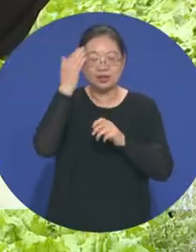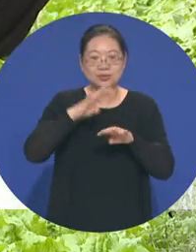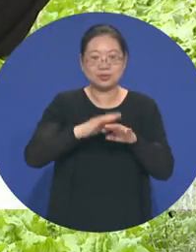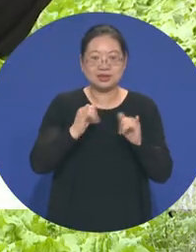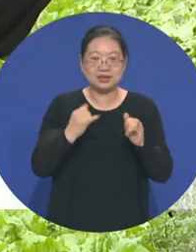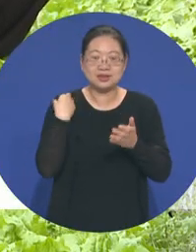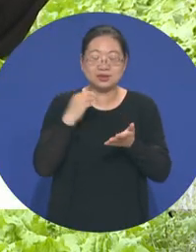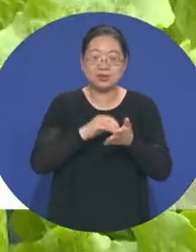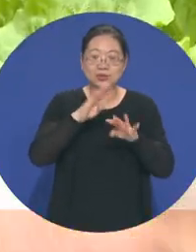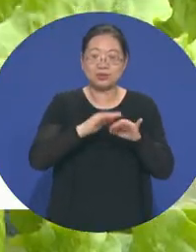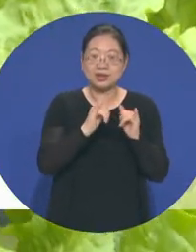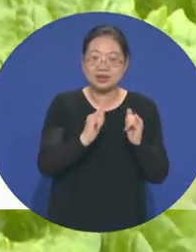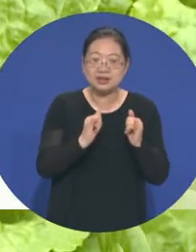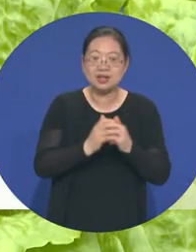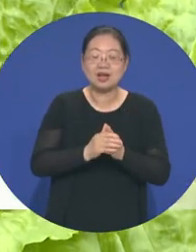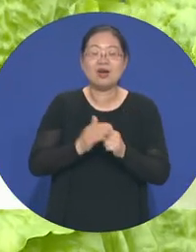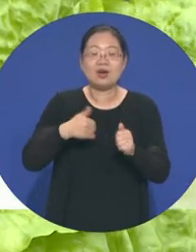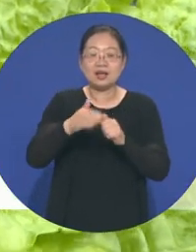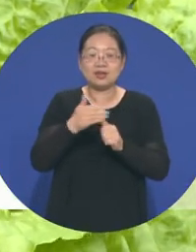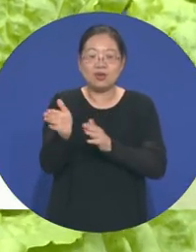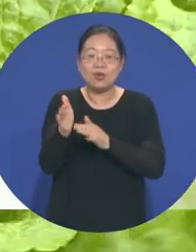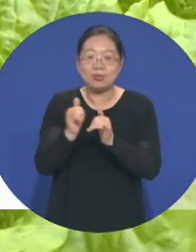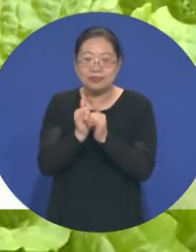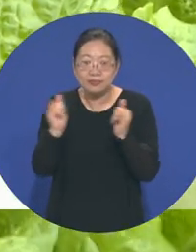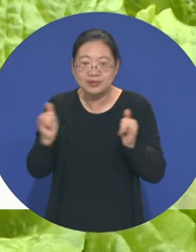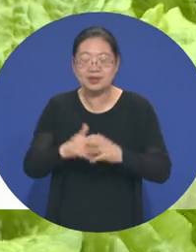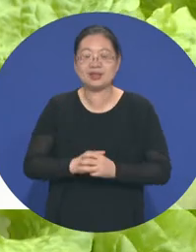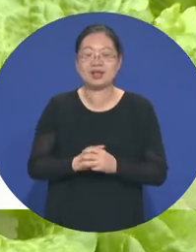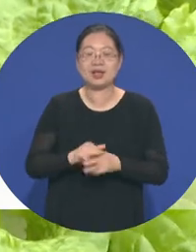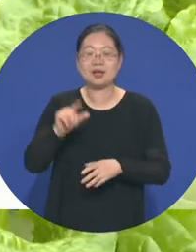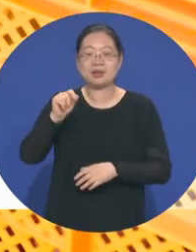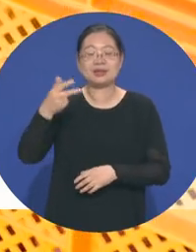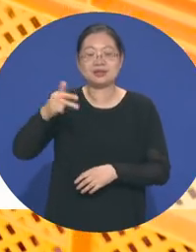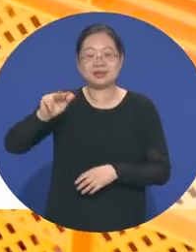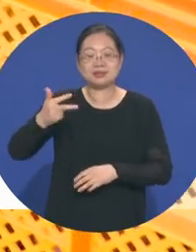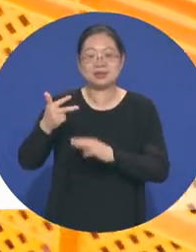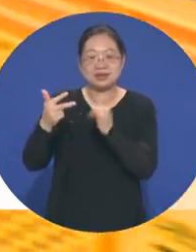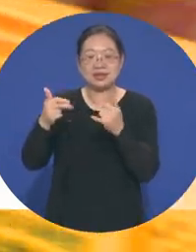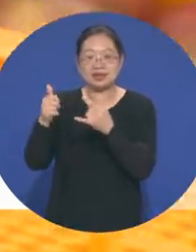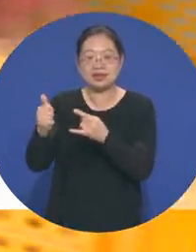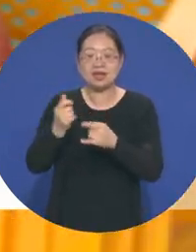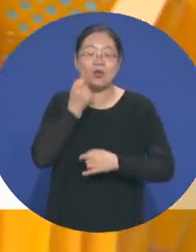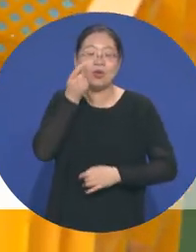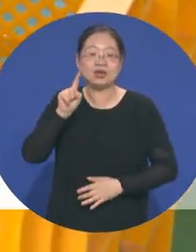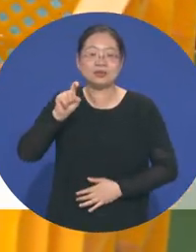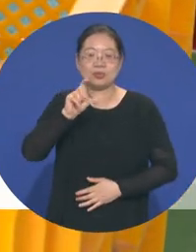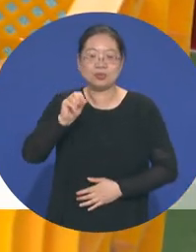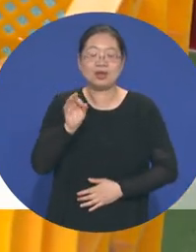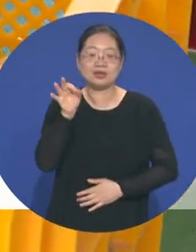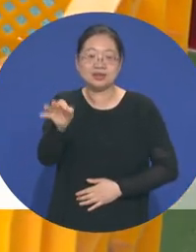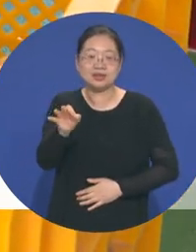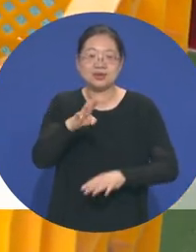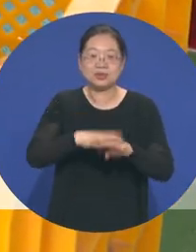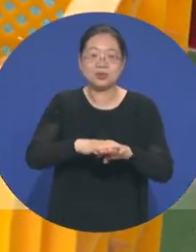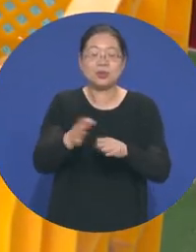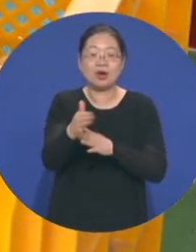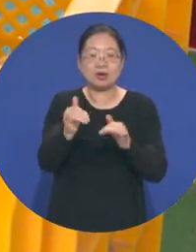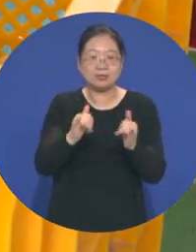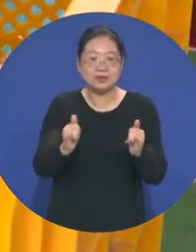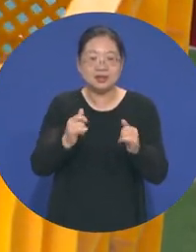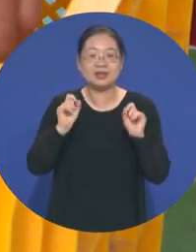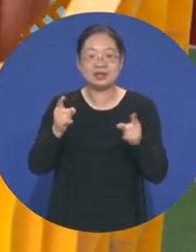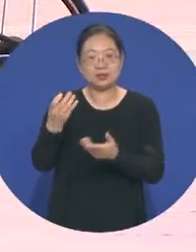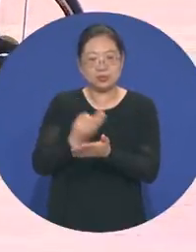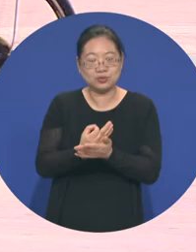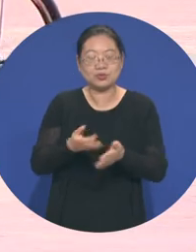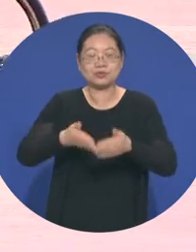농어민과 귀농어민, 환경농어업인 등약 17,700명에게 월 15만 원을 지급하는 농어민 기회소득도